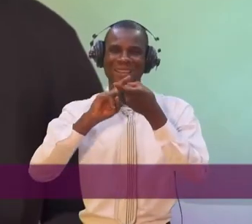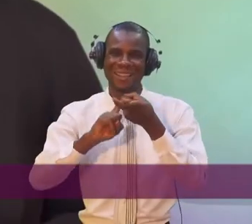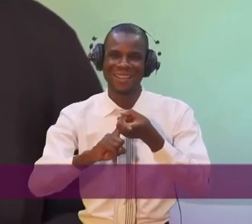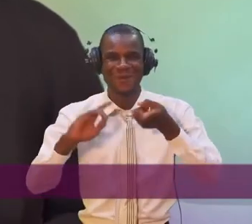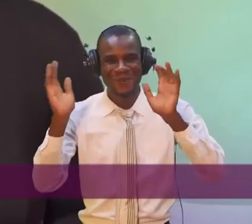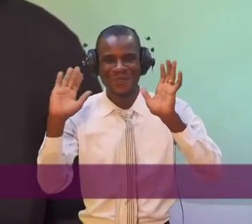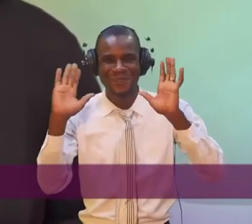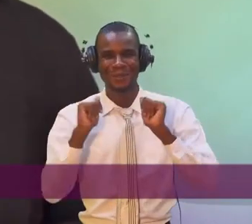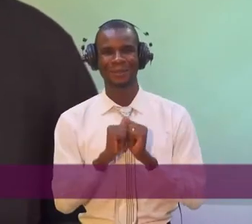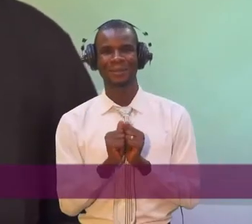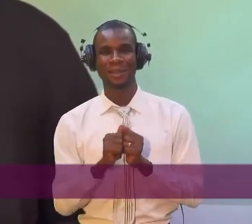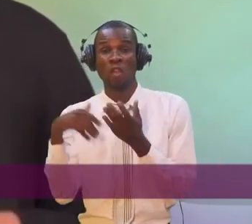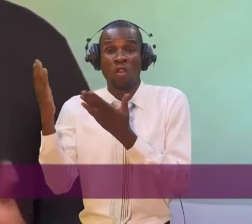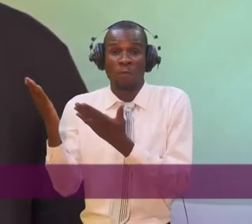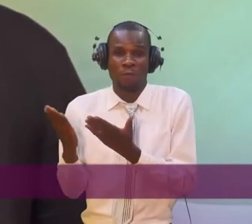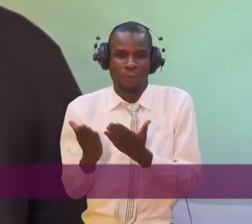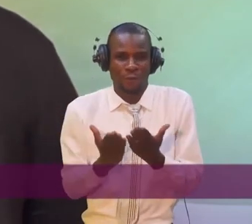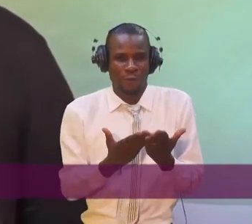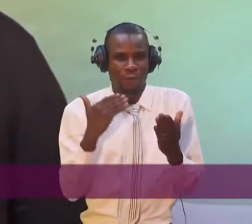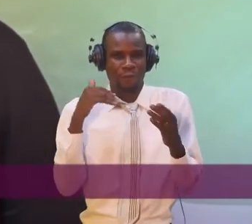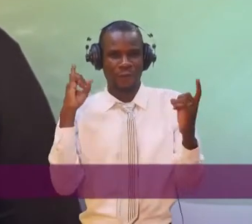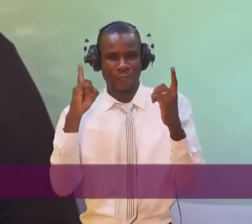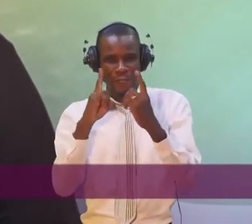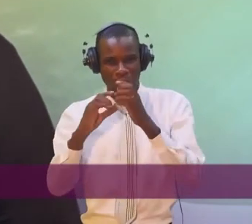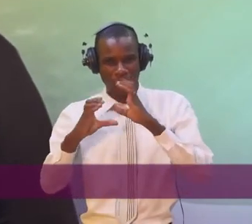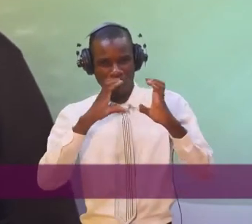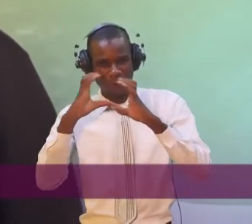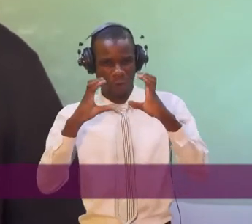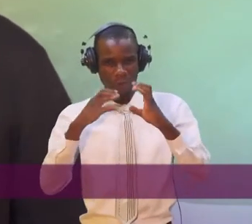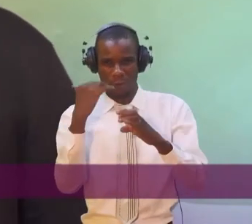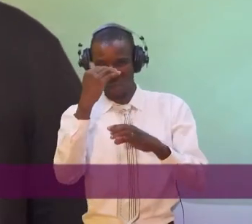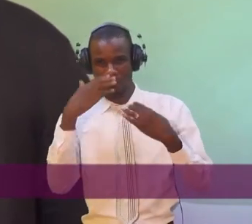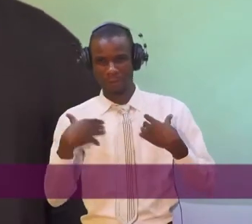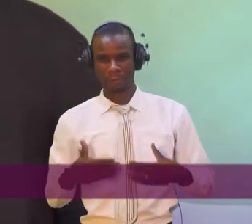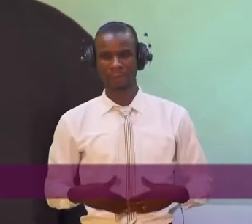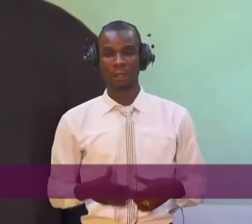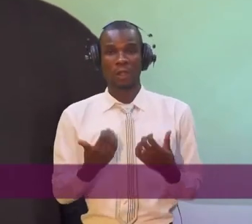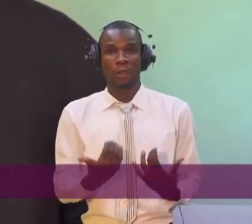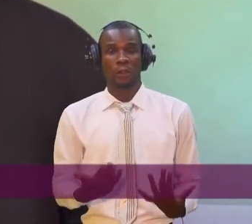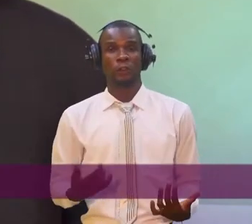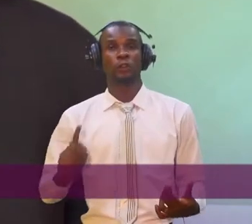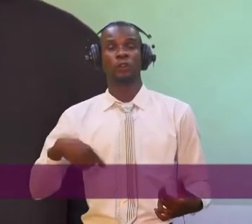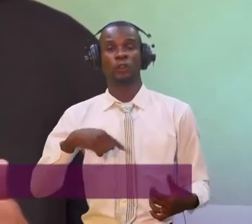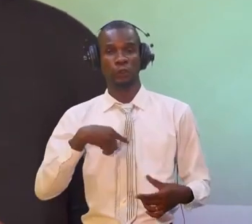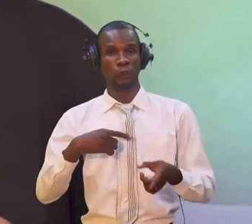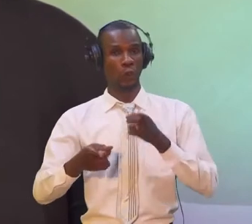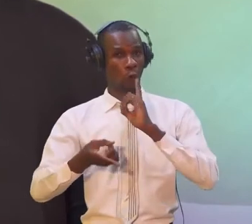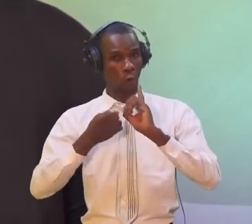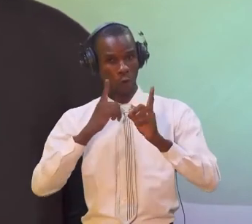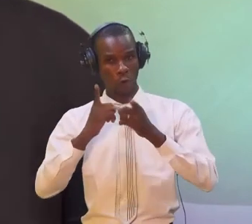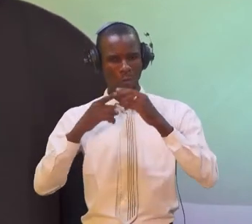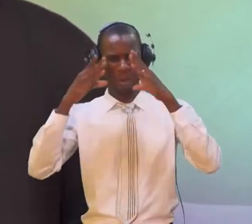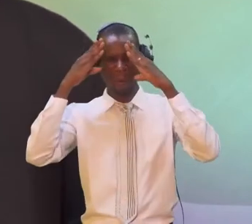kuhusu familia. Rafiki zangu na wasalimu na kuwakaribisha katika kipindi cha afya.